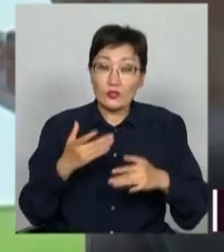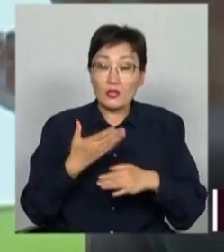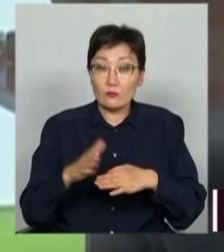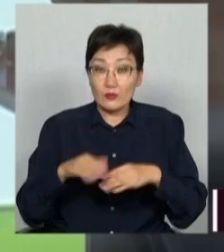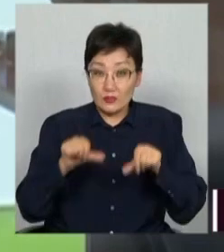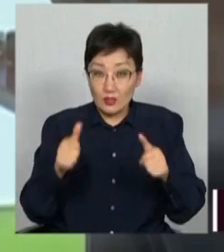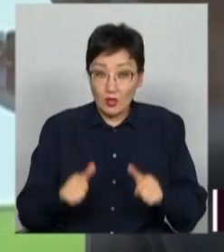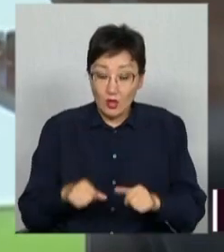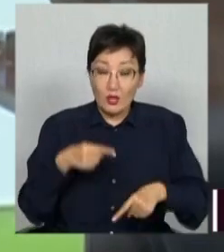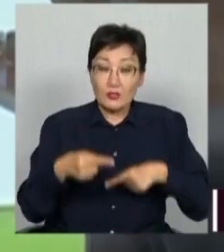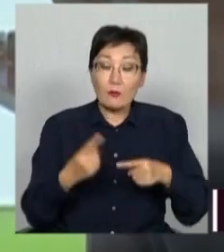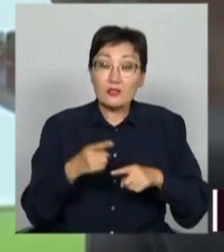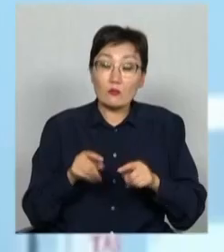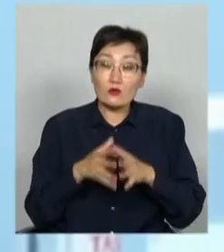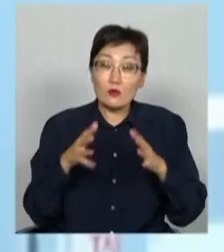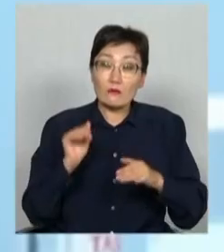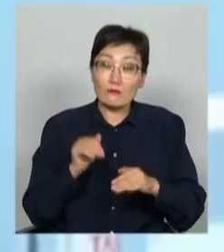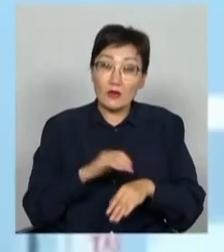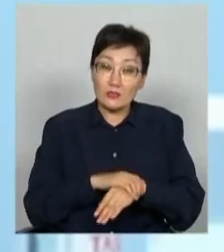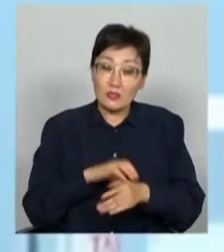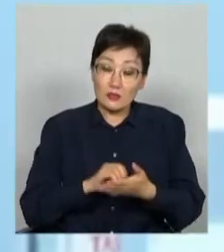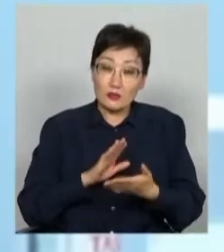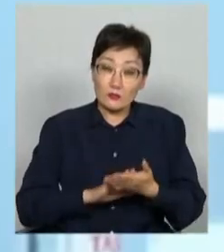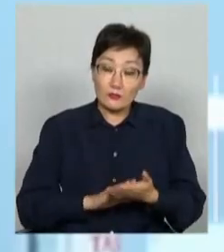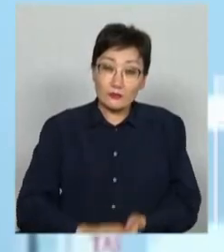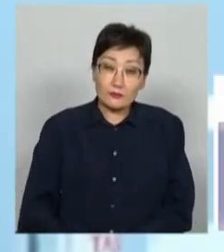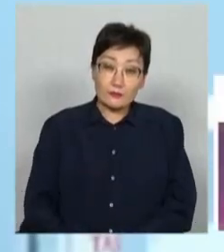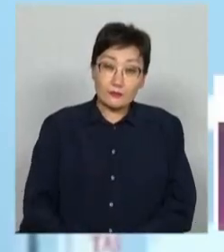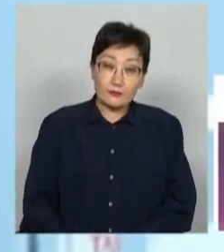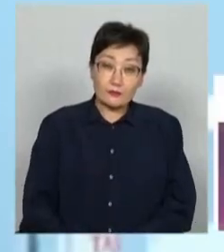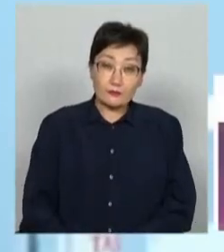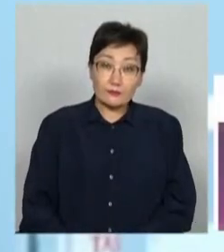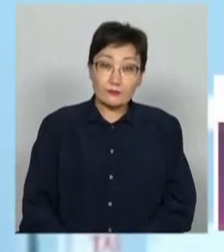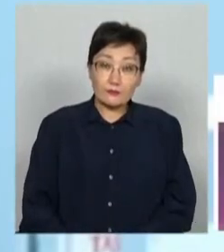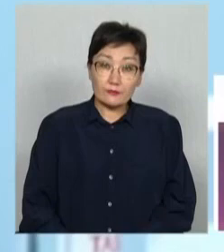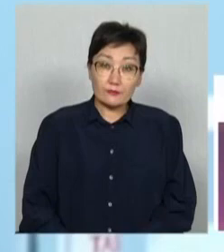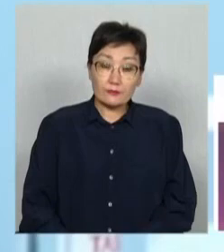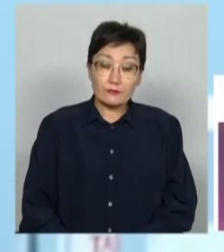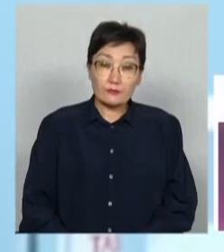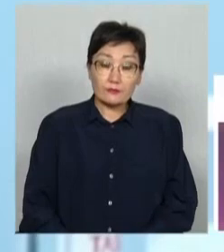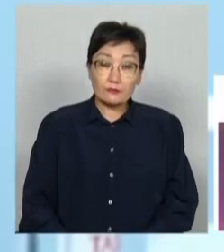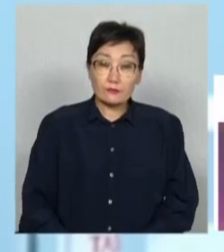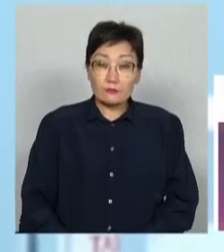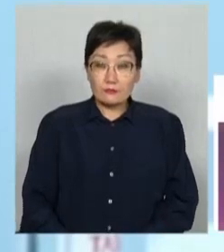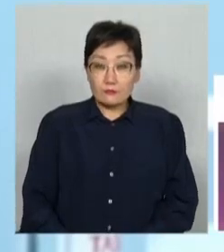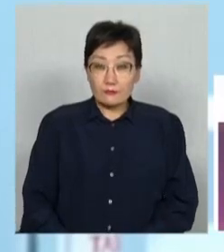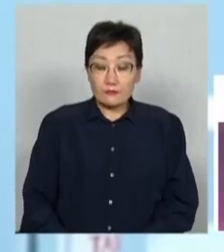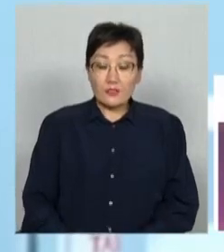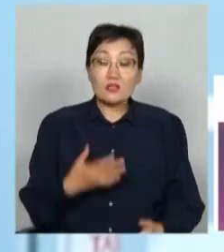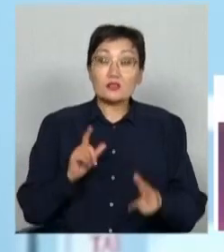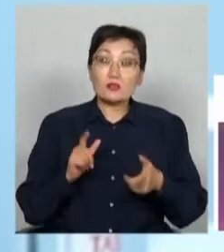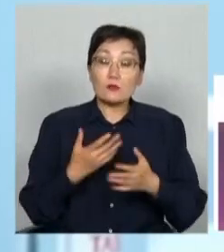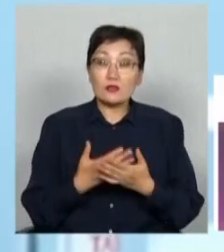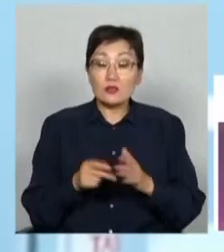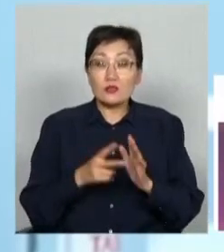1500-ға жуық факт анықталды. 750 случаев они совершены под предлогом выгодных вложений в денег в проекты. Шамамен